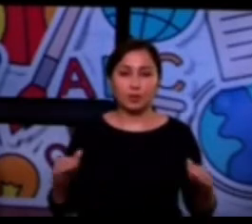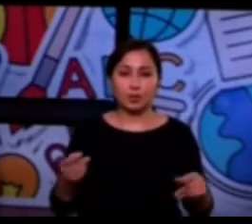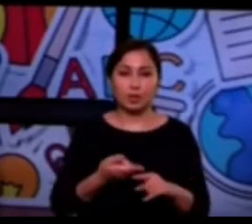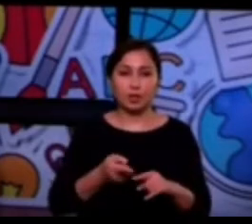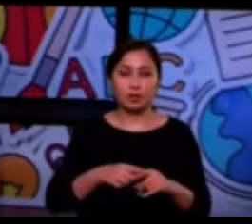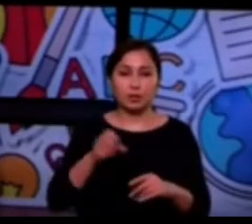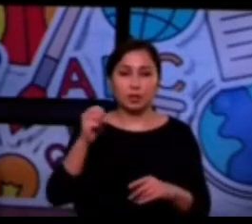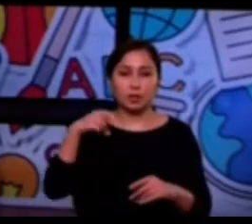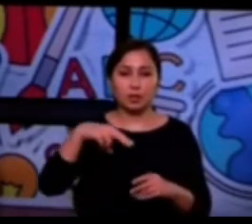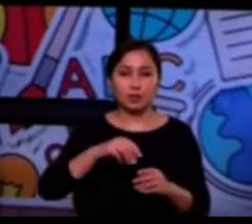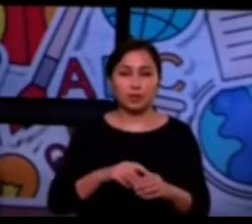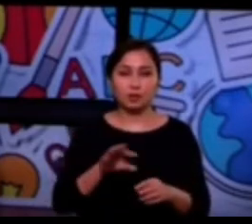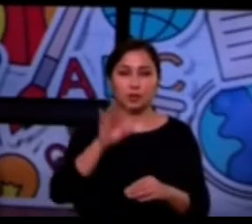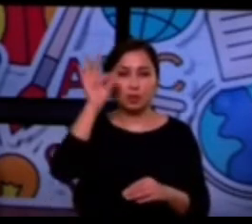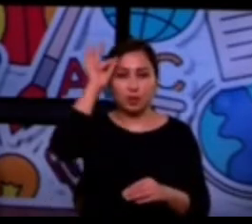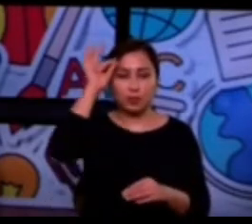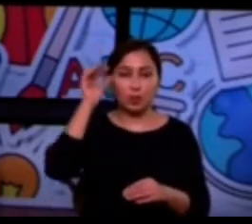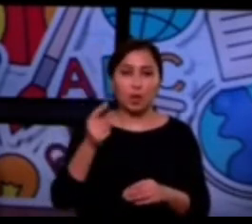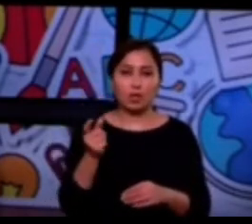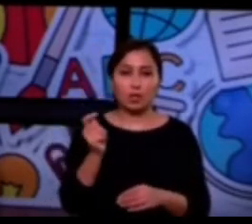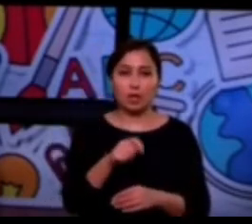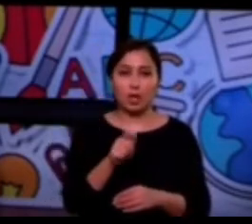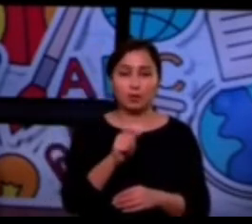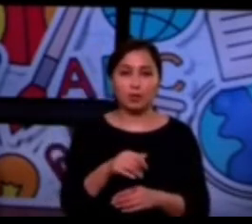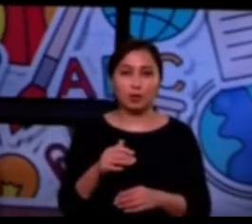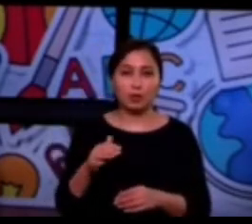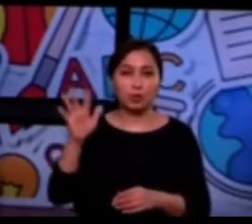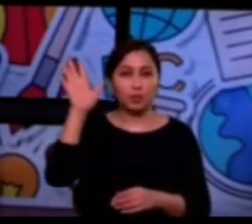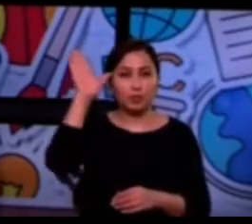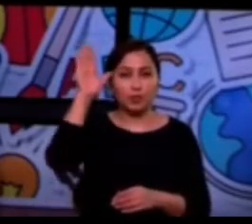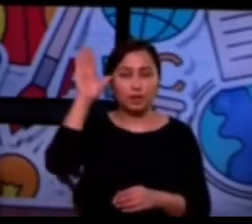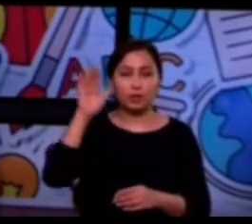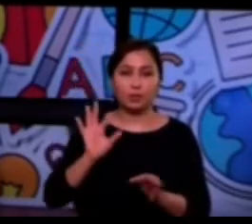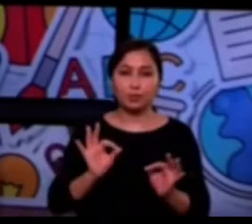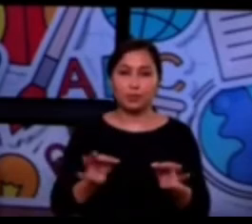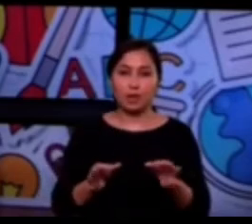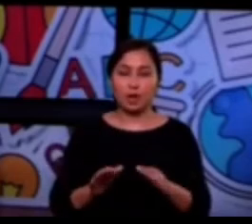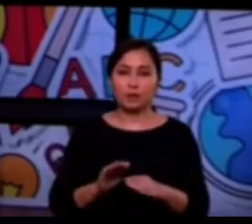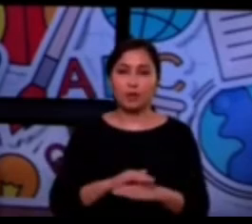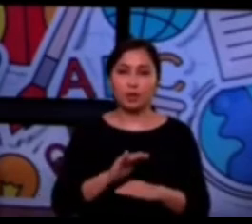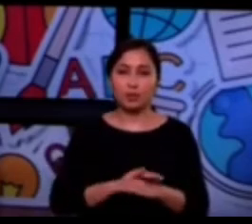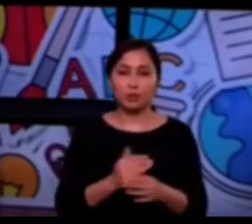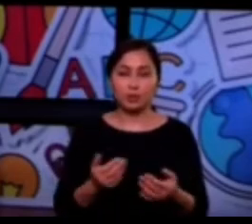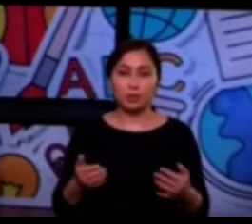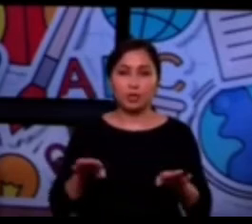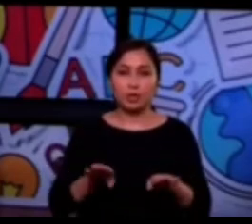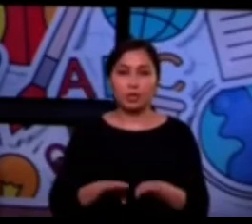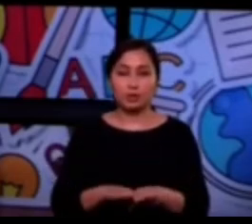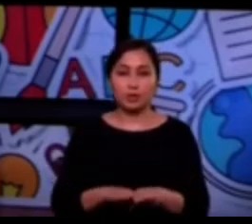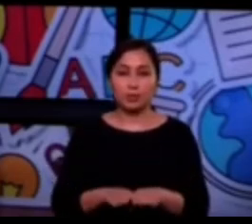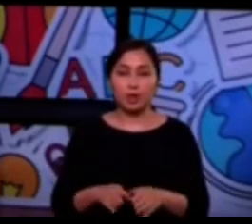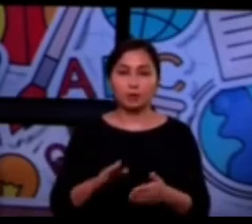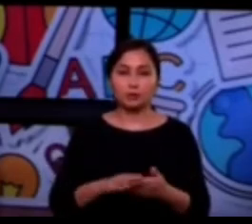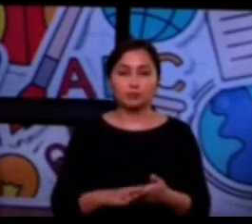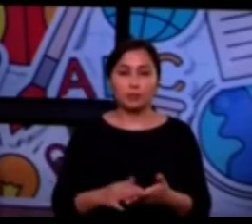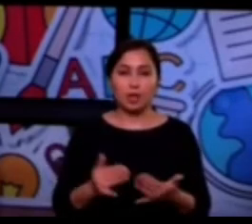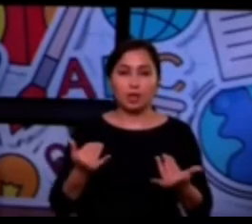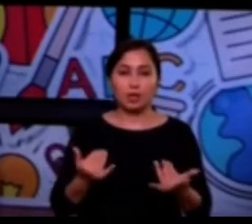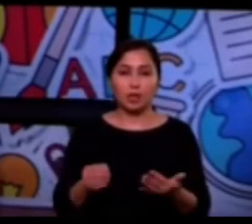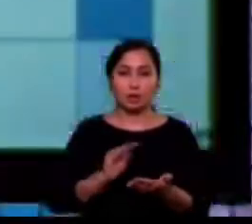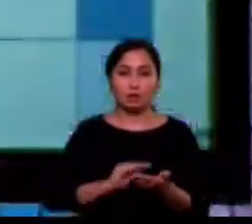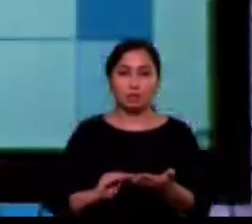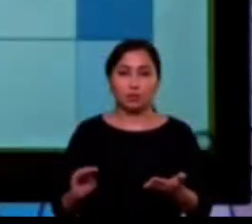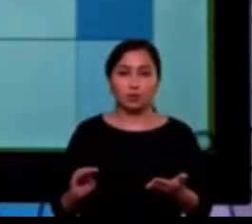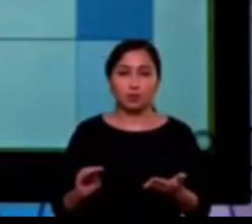элементы еще напоминают капельку воды. Правильно? Молодцы. Итак, возвращаемся к нашей